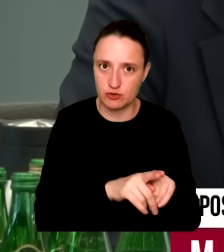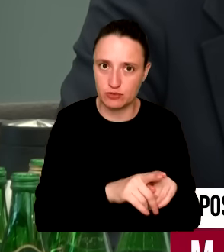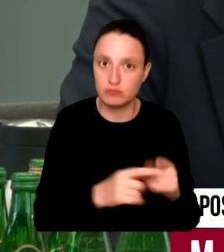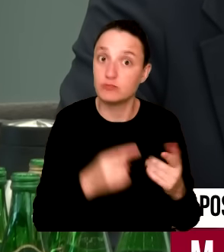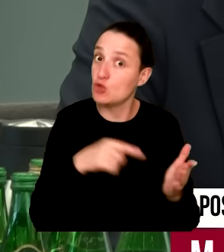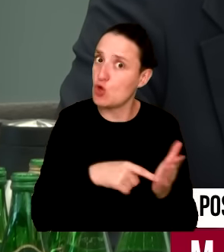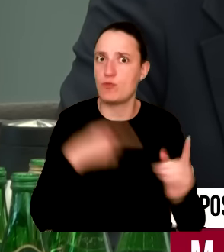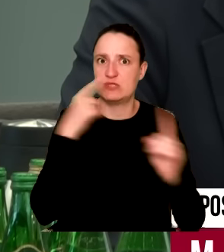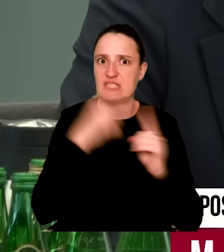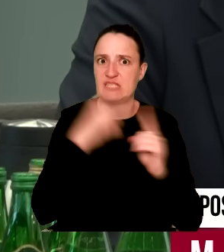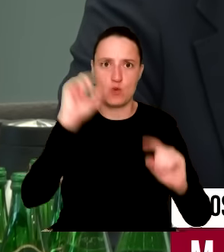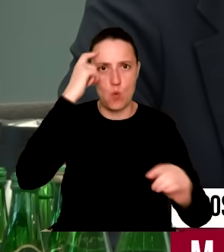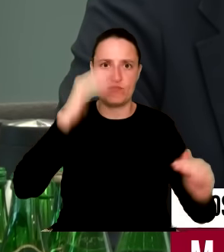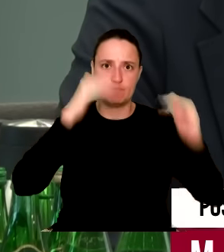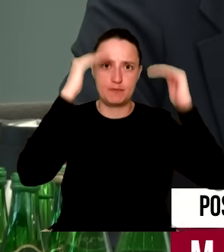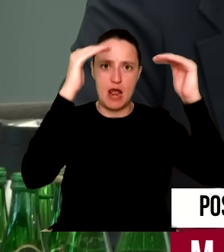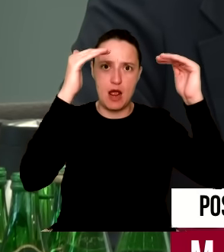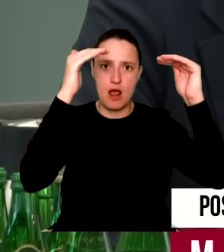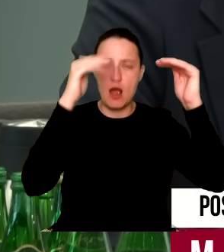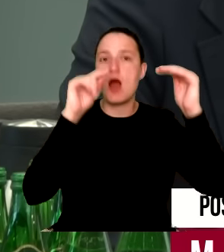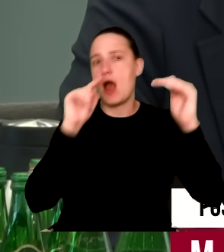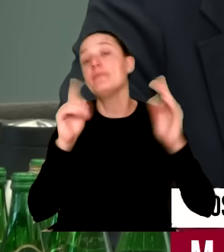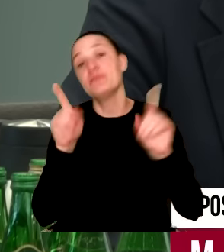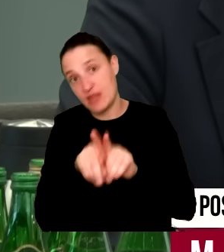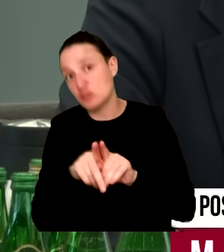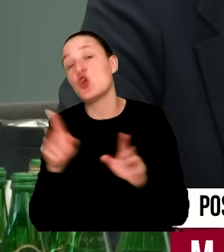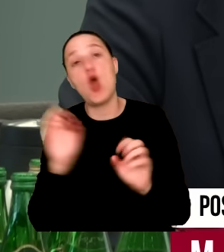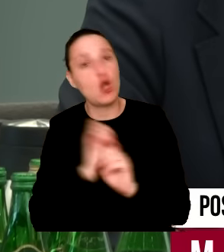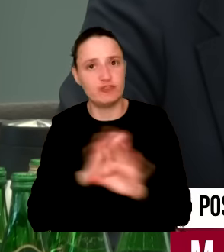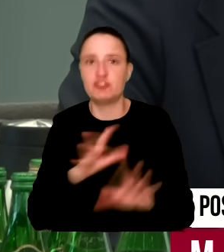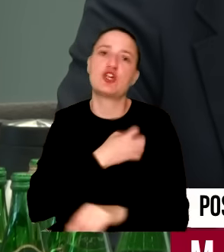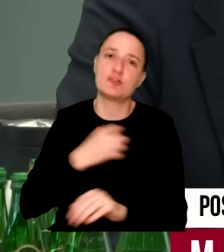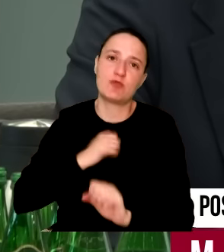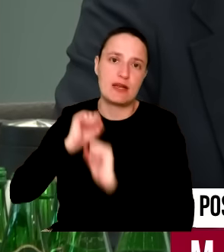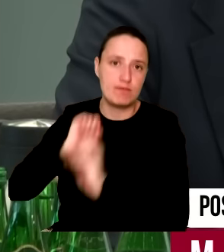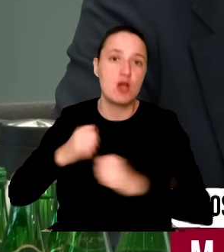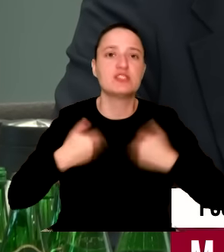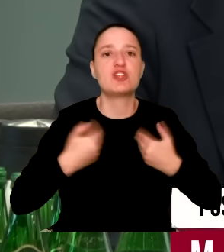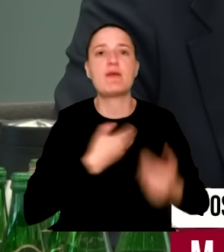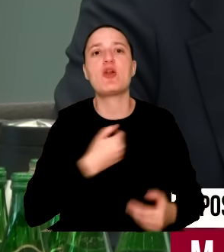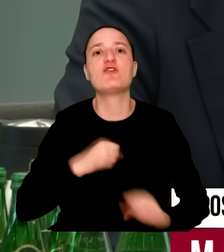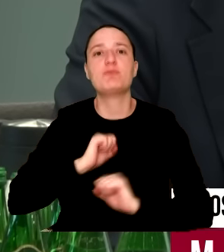cele nadrzędne obok tych wszystkich o których mówiłem w odniesieniu do gospodarki i do zdrowia Polaków